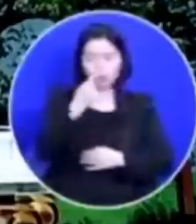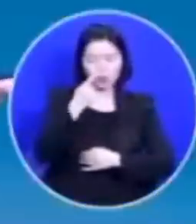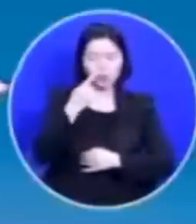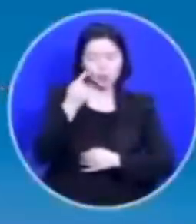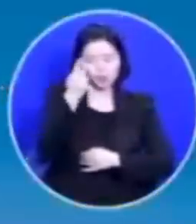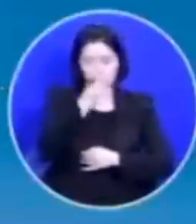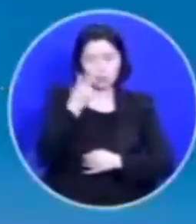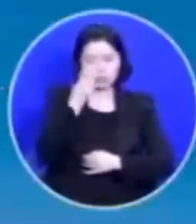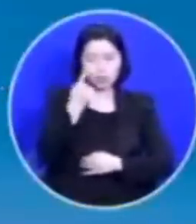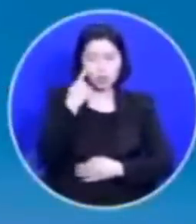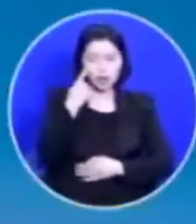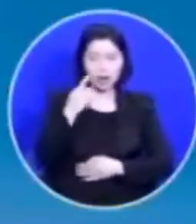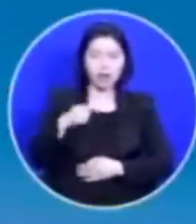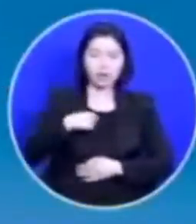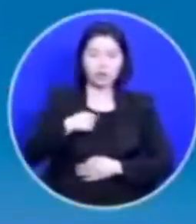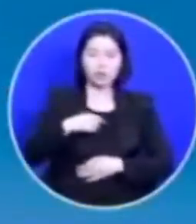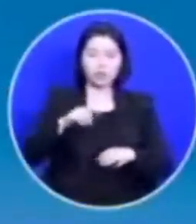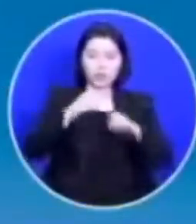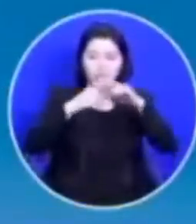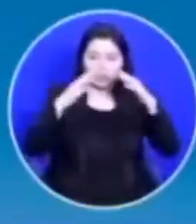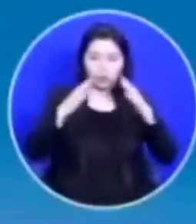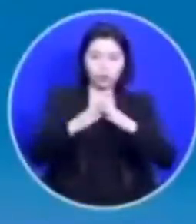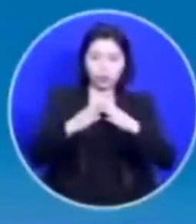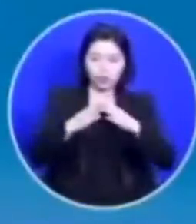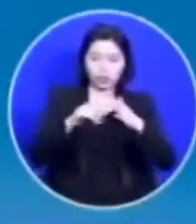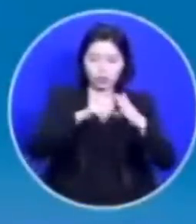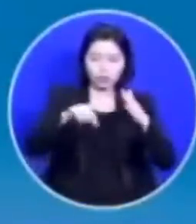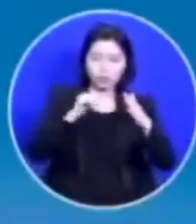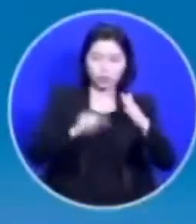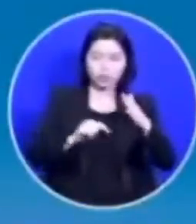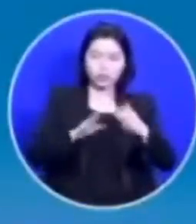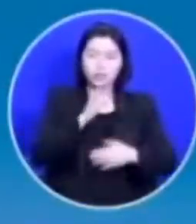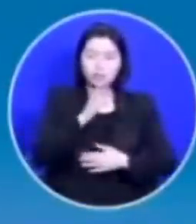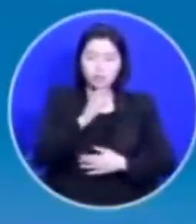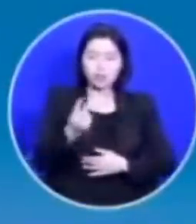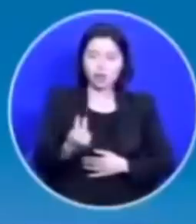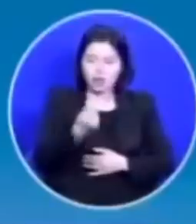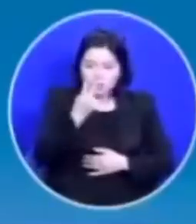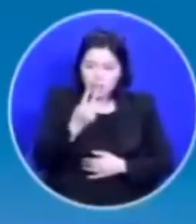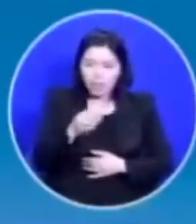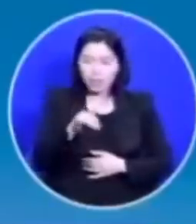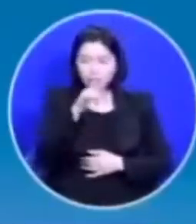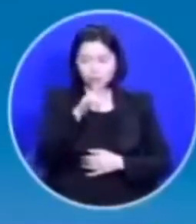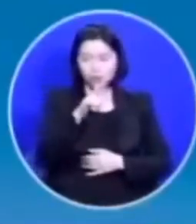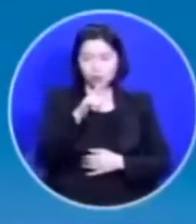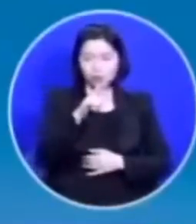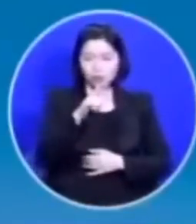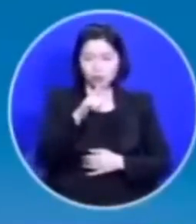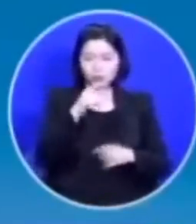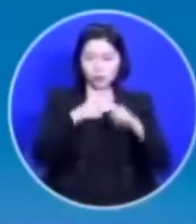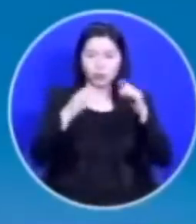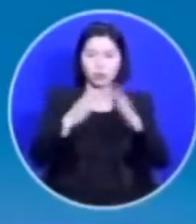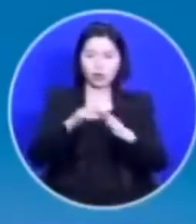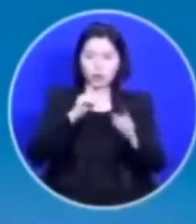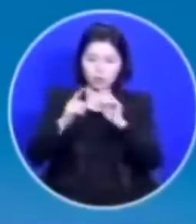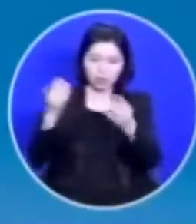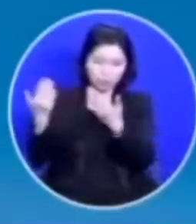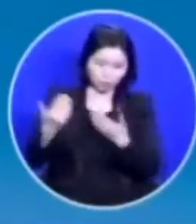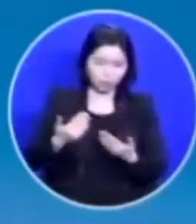교회는 많은 분들이 야 선한목자교회 는 살아있는 교회 에어 그렇게 말들을 합니다